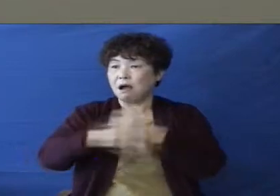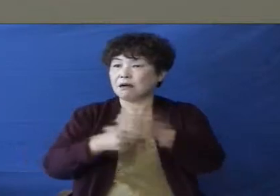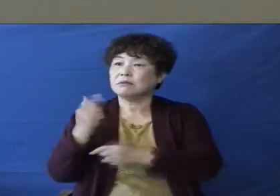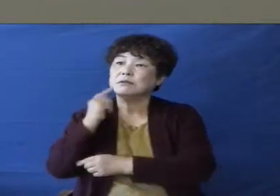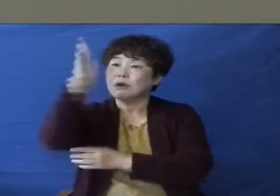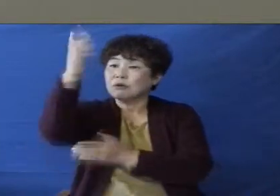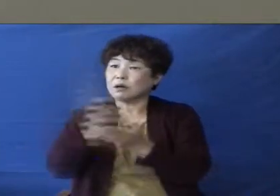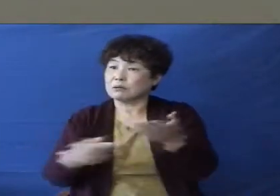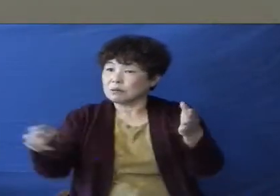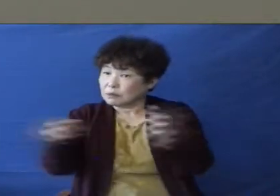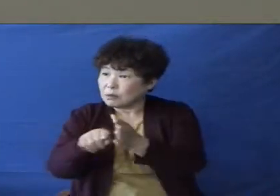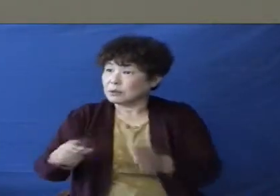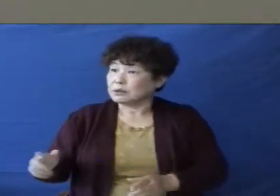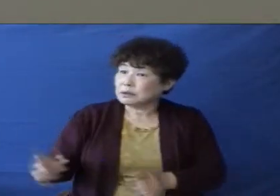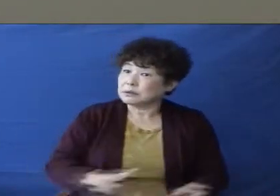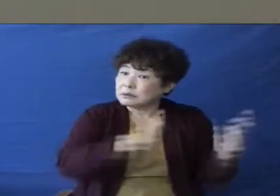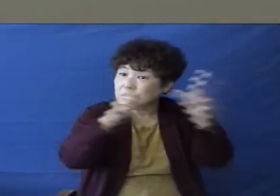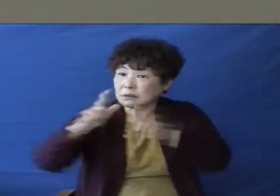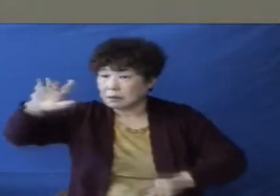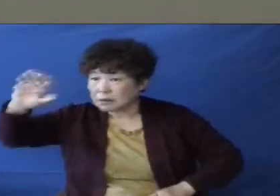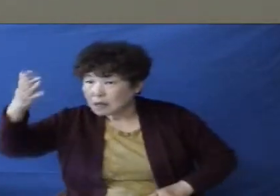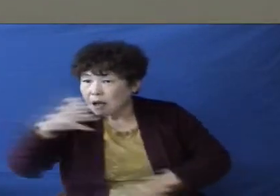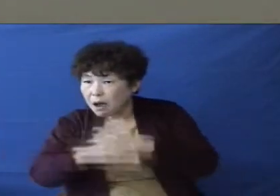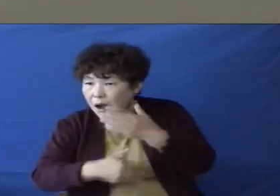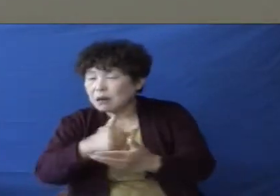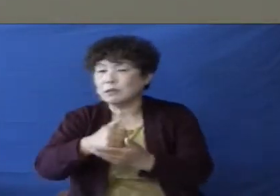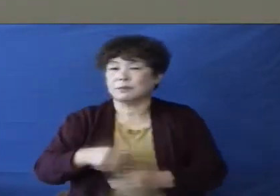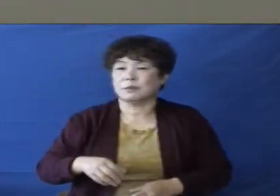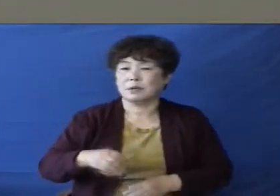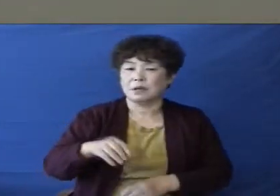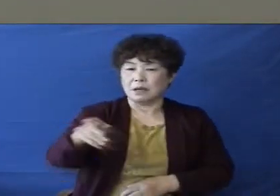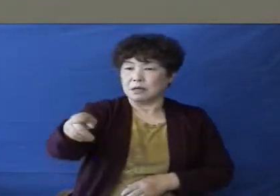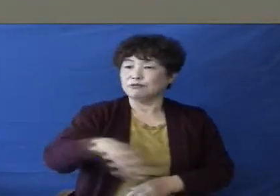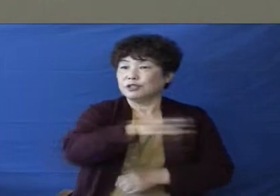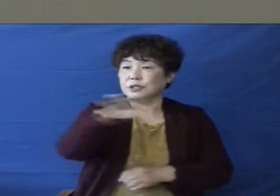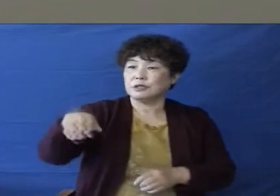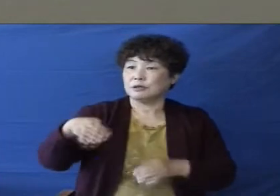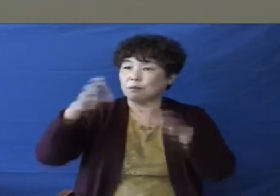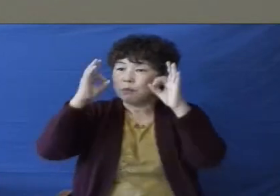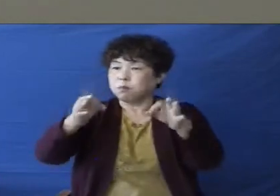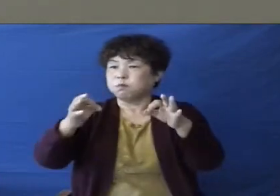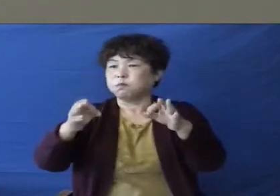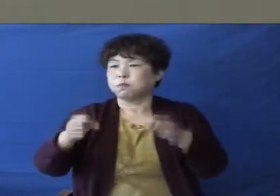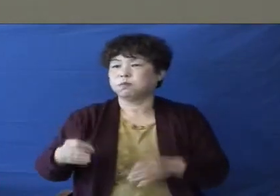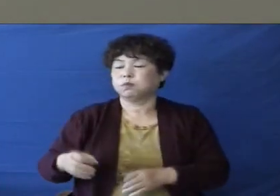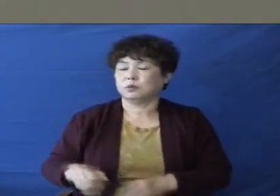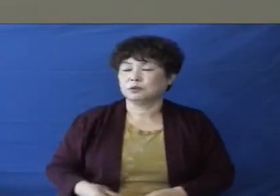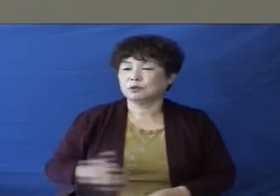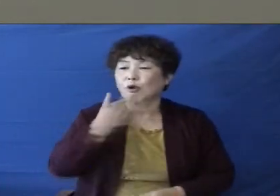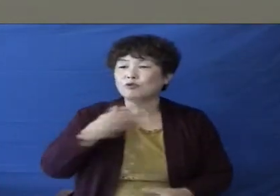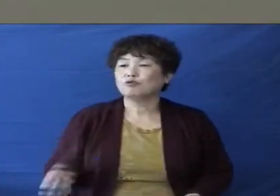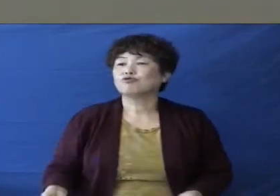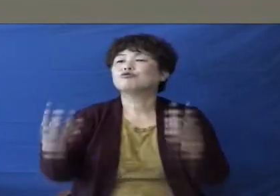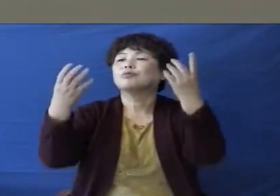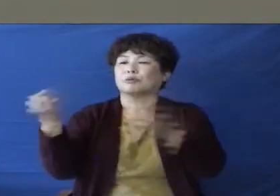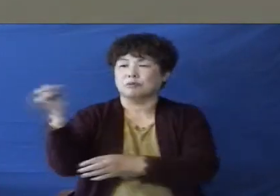여기는 마음 사랑의 눈으로 볼 수 있는 마음을 주시옵소서 우리 세 가지 놓고 잠시 합심해서 기도하겠습니다